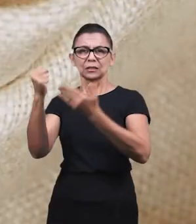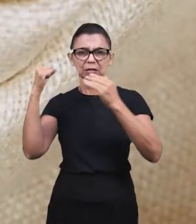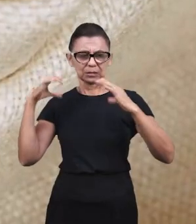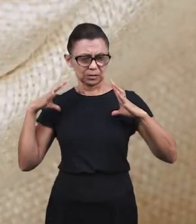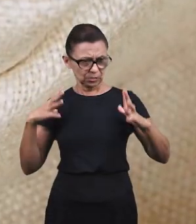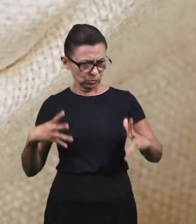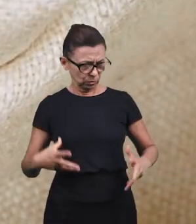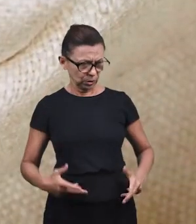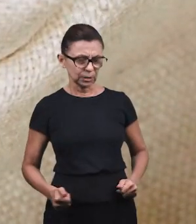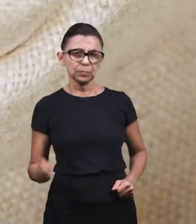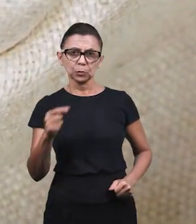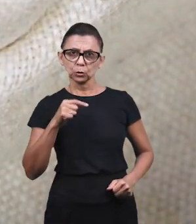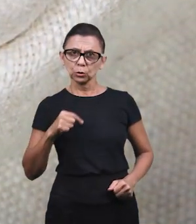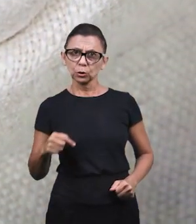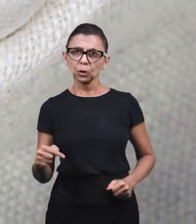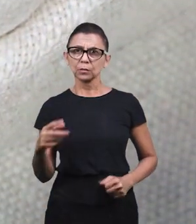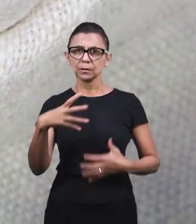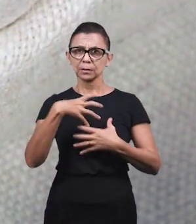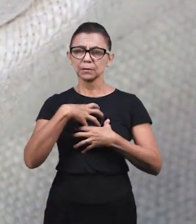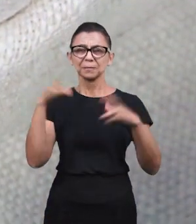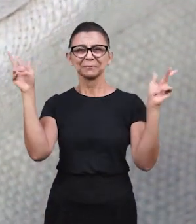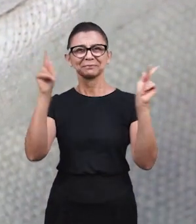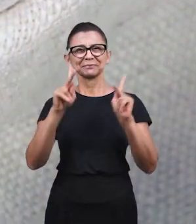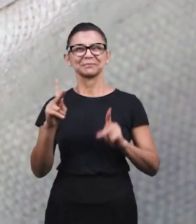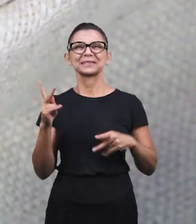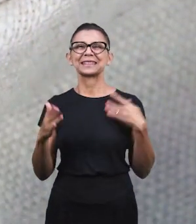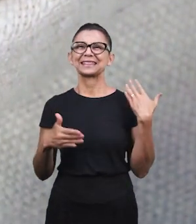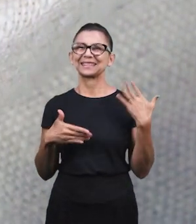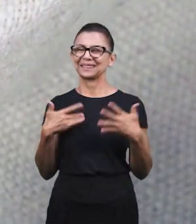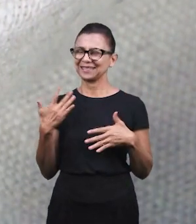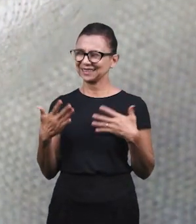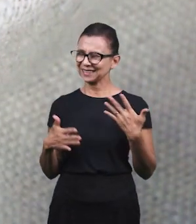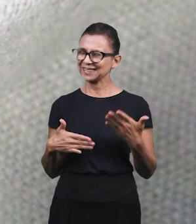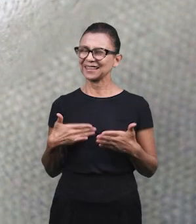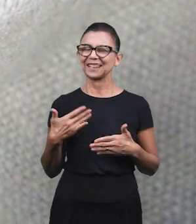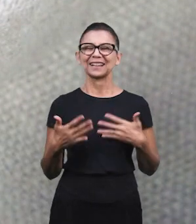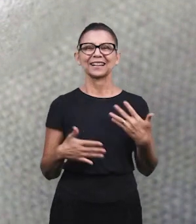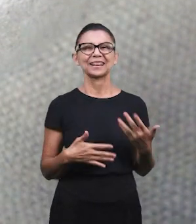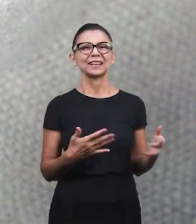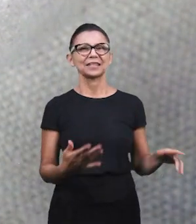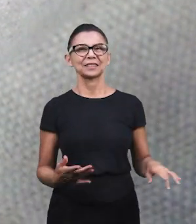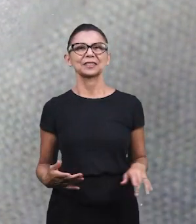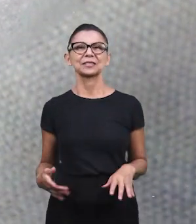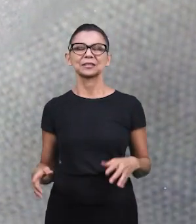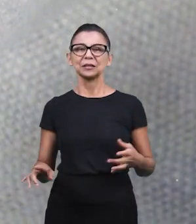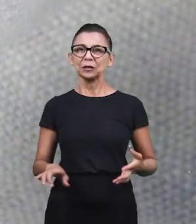день, наши одежды будут чисты, у нас будет мир и радость.